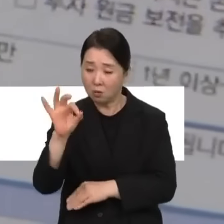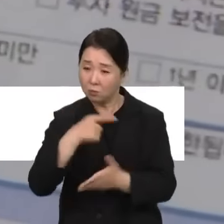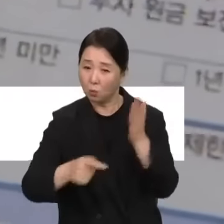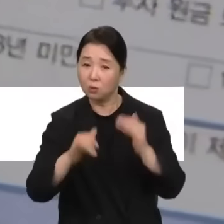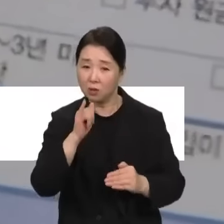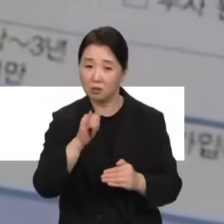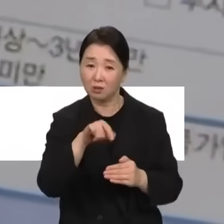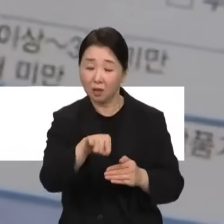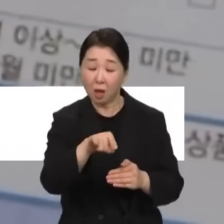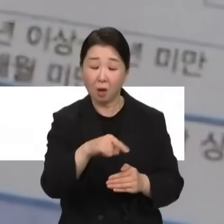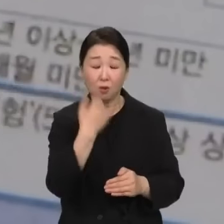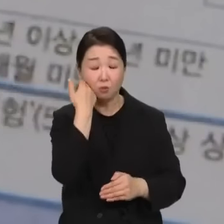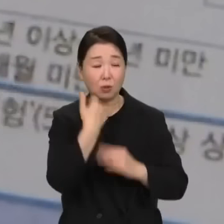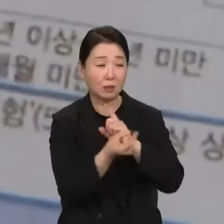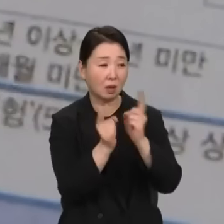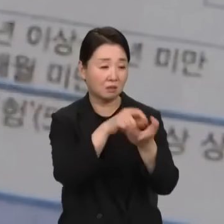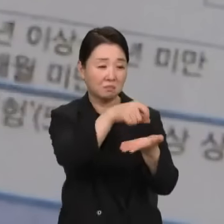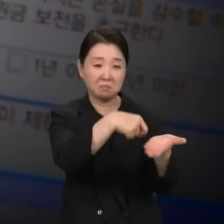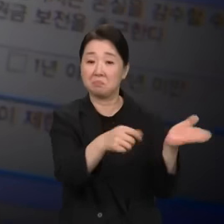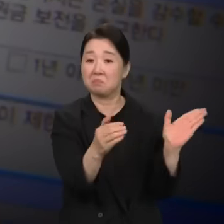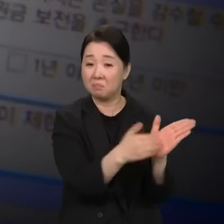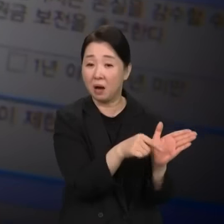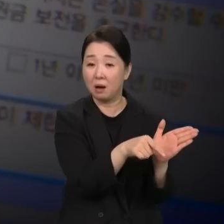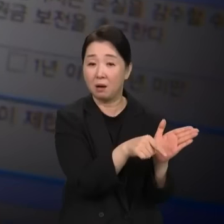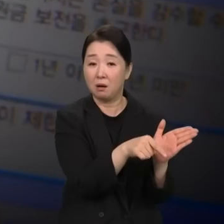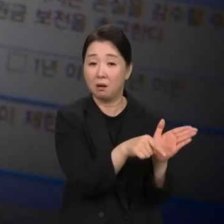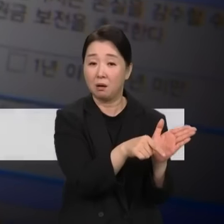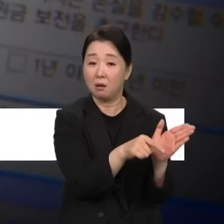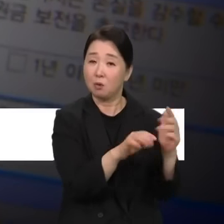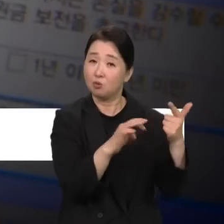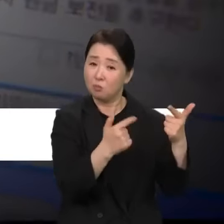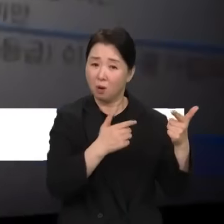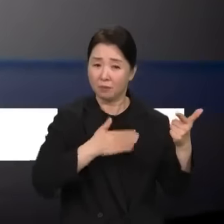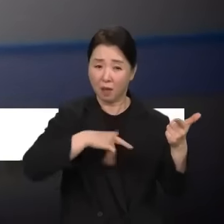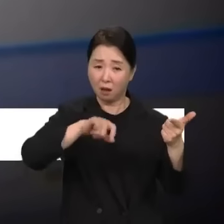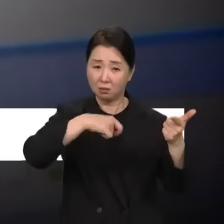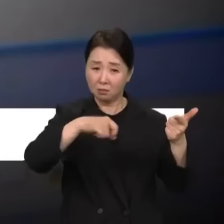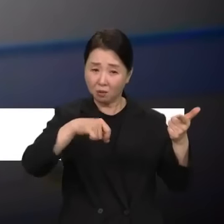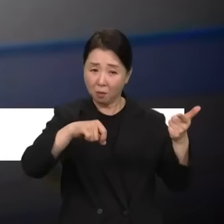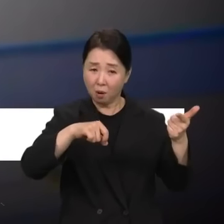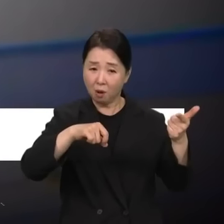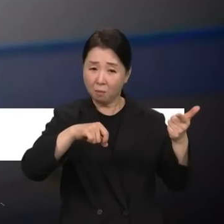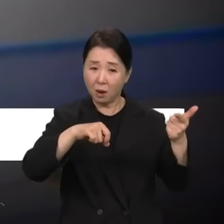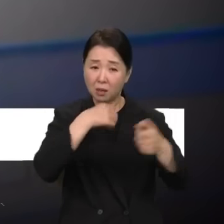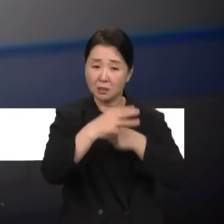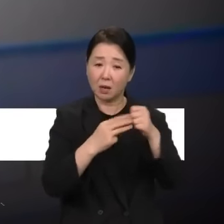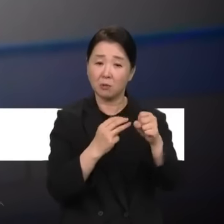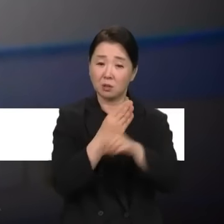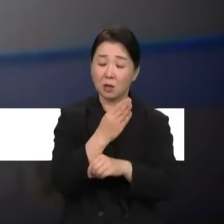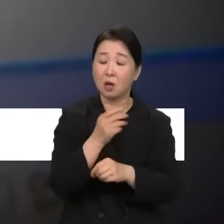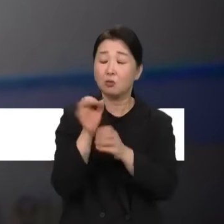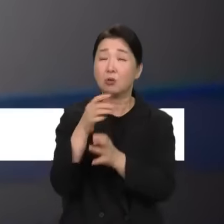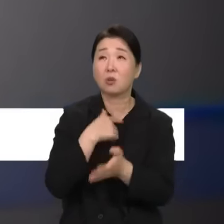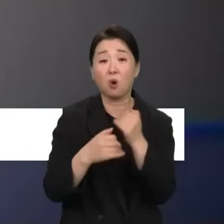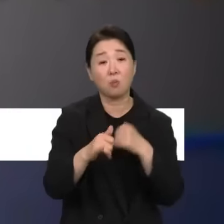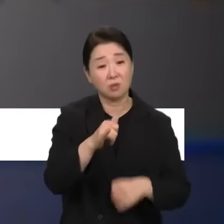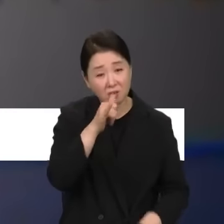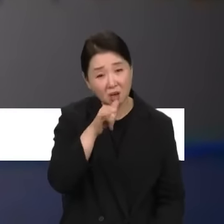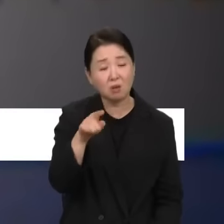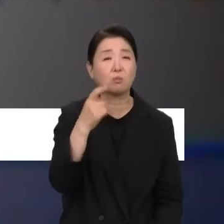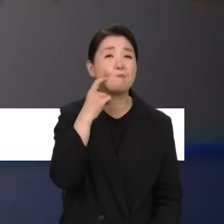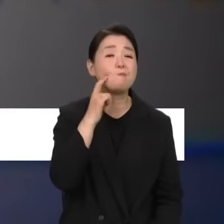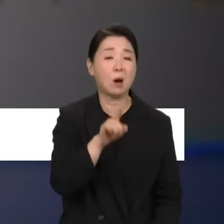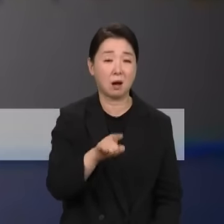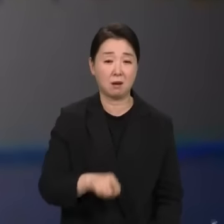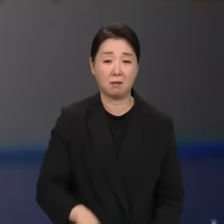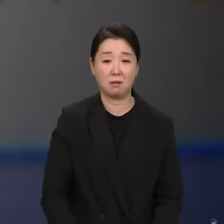항목에도 누군가 대리 서명했습니다. 6번도 제가 3년 이상 뭐 투자 경험이 있냐 이것도